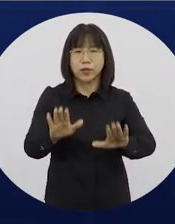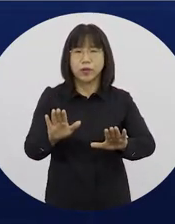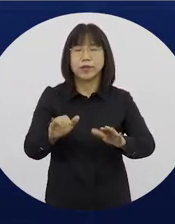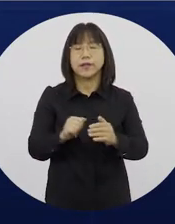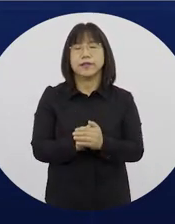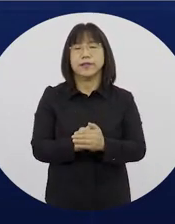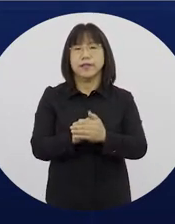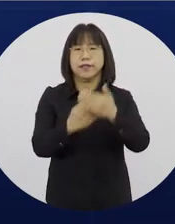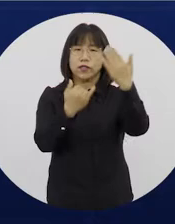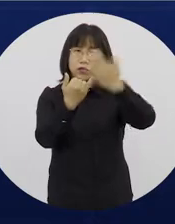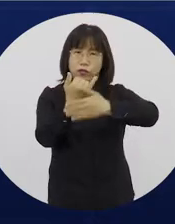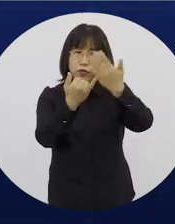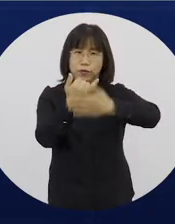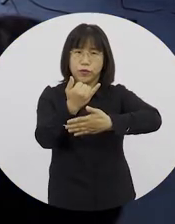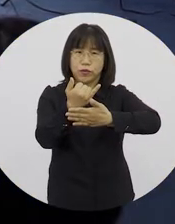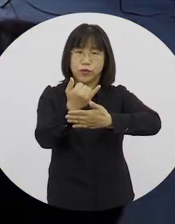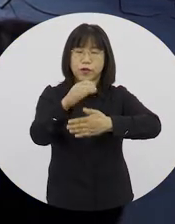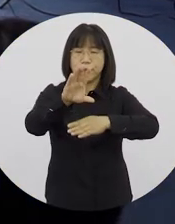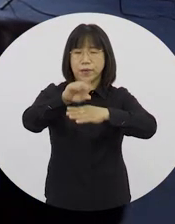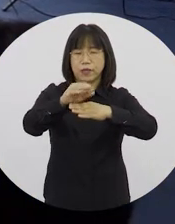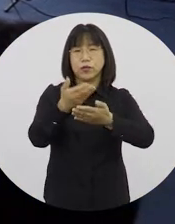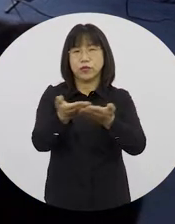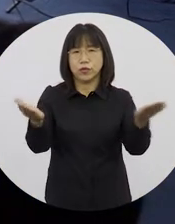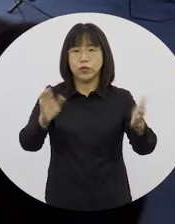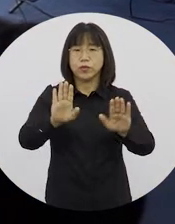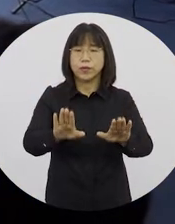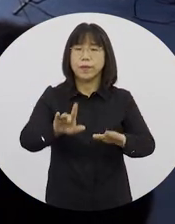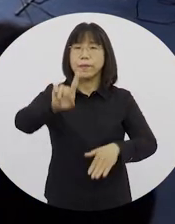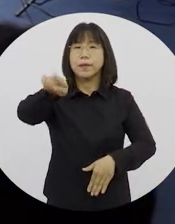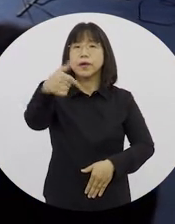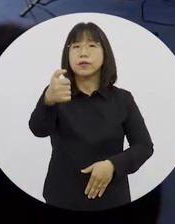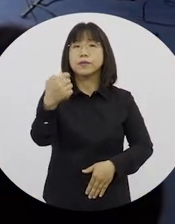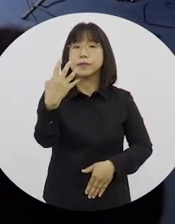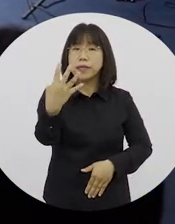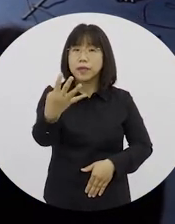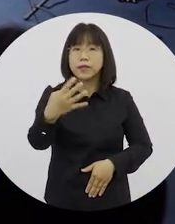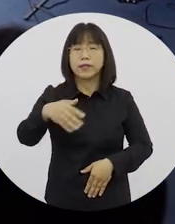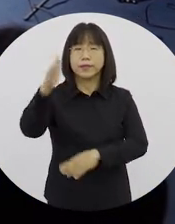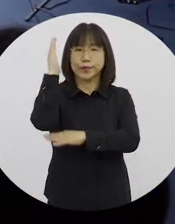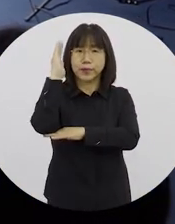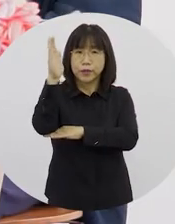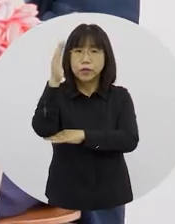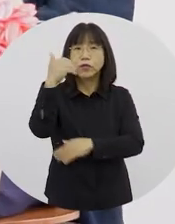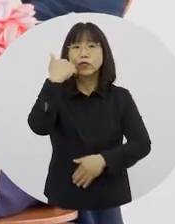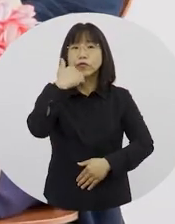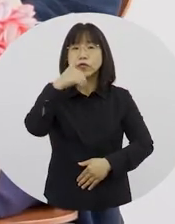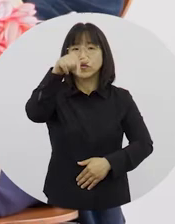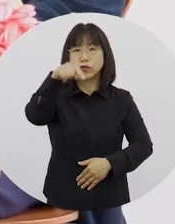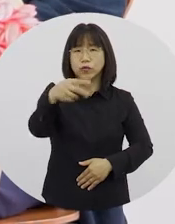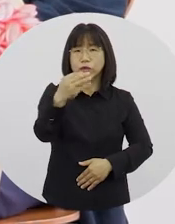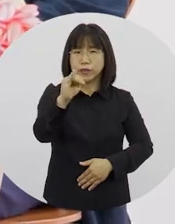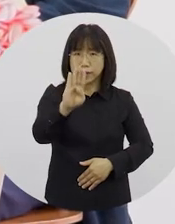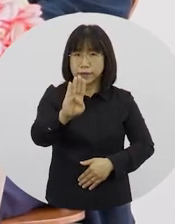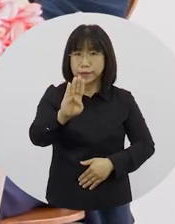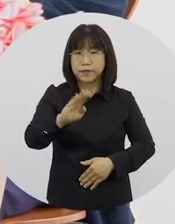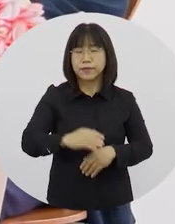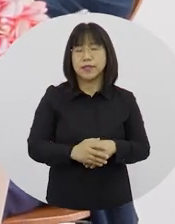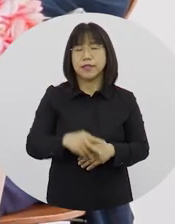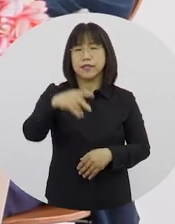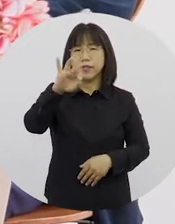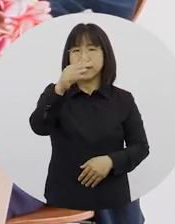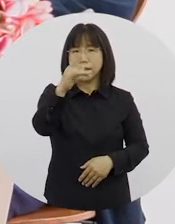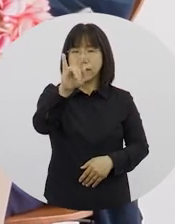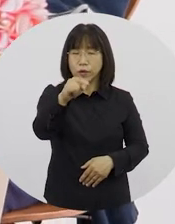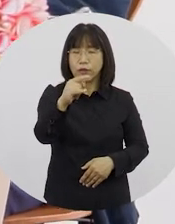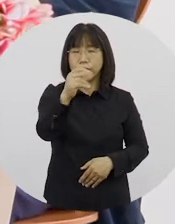통해 방송됩니다. 이번 제154회 강서 지식 비타민 강좌에는 국립생태원 초대